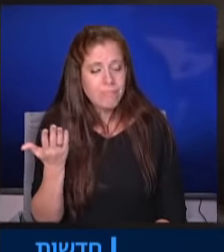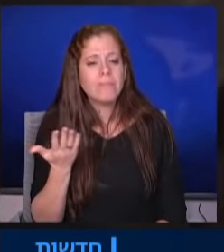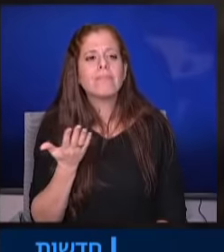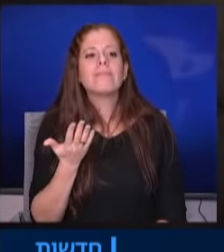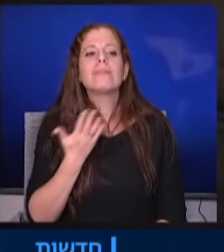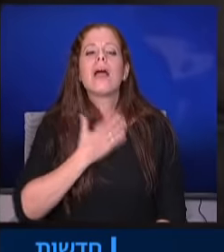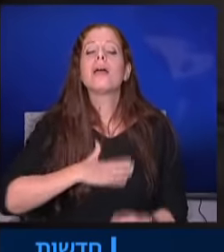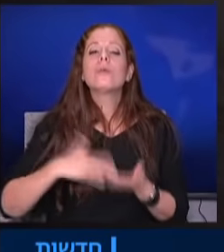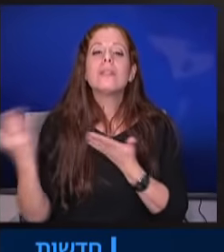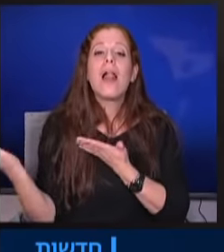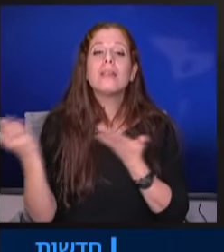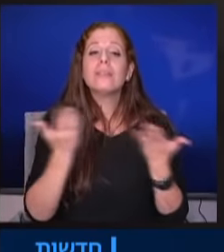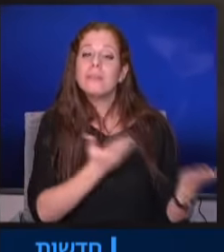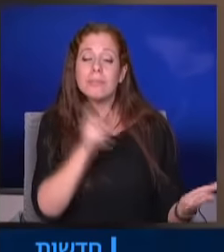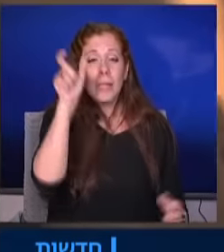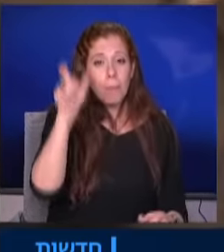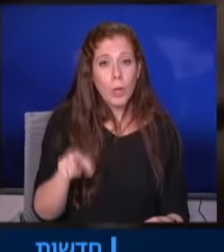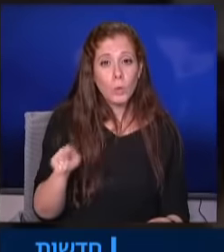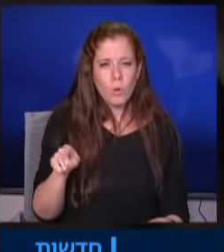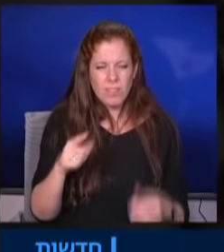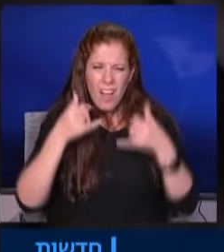להזמין מישהו.